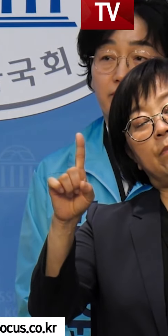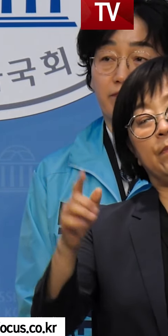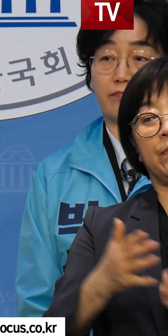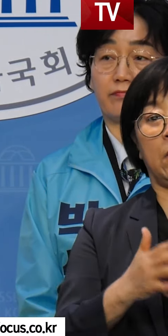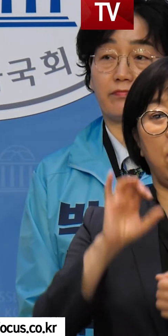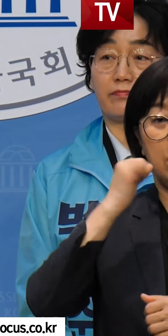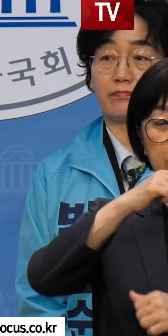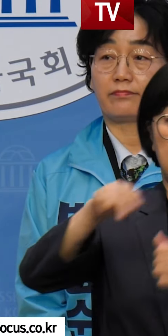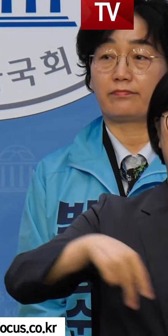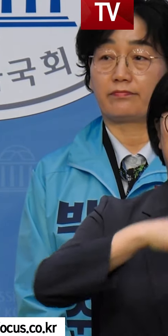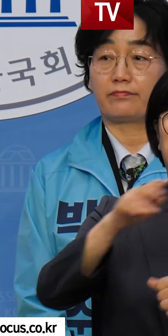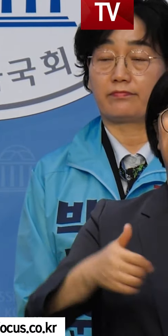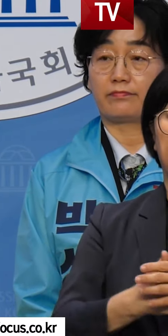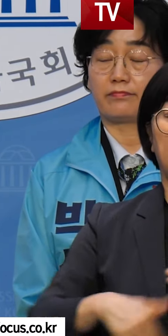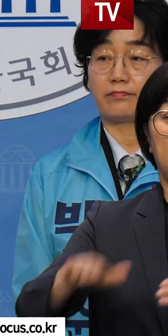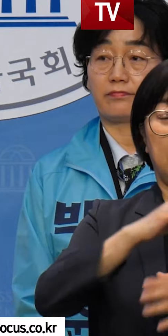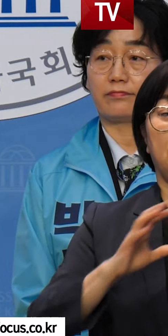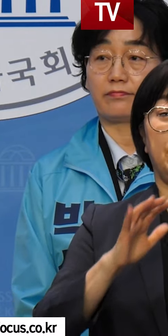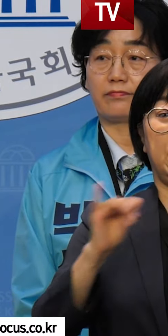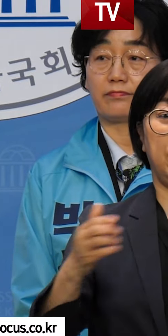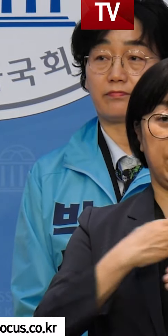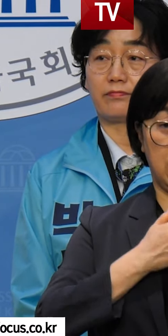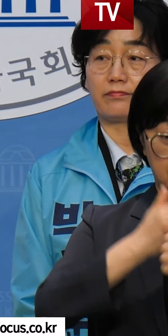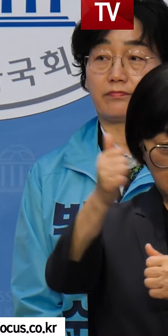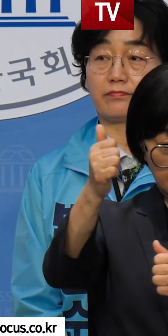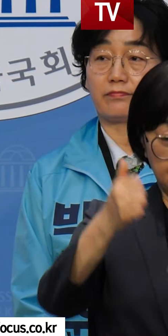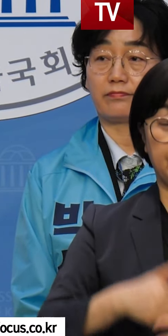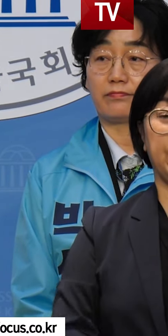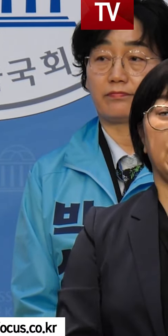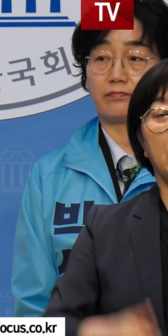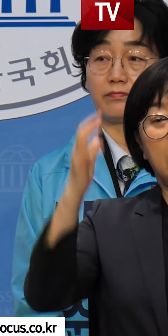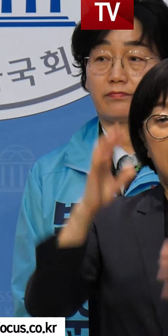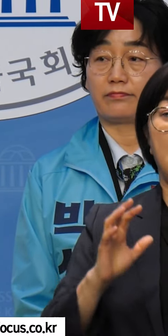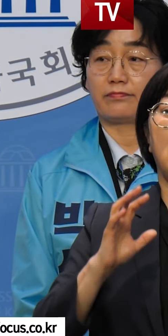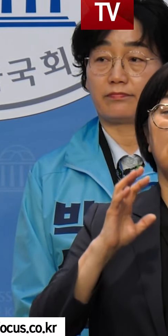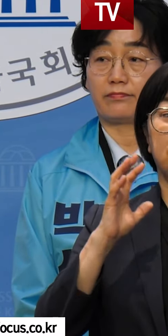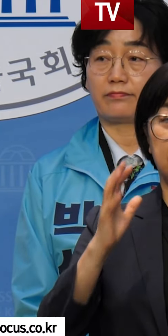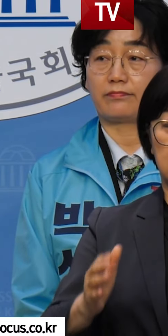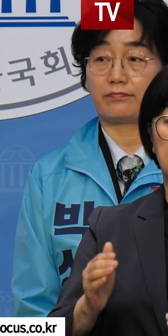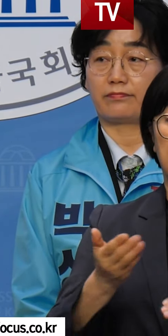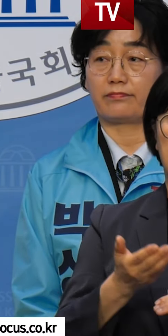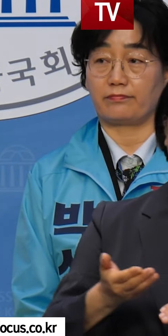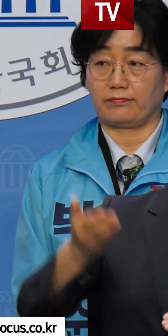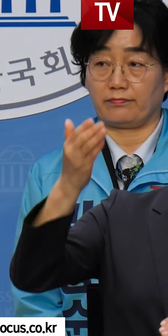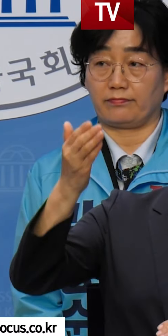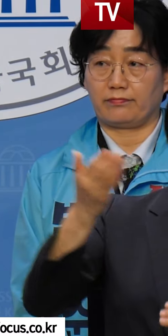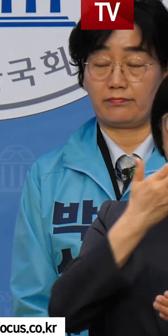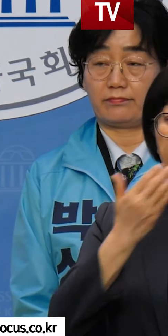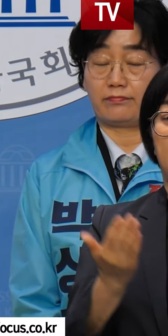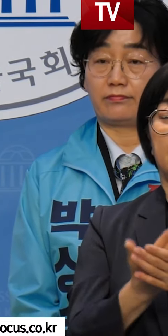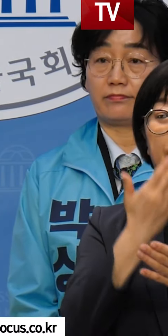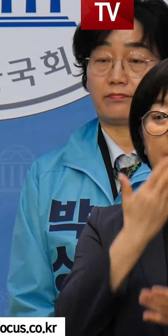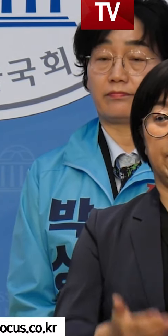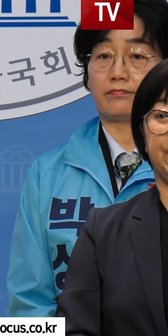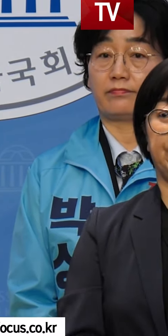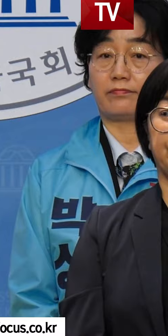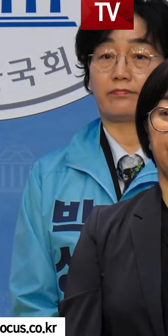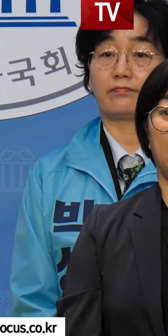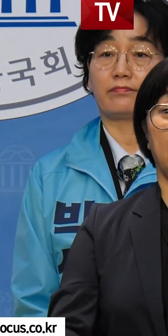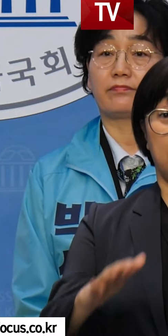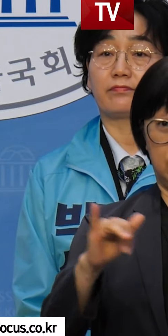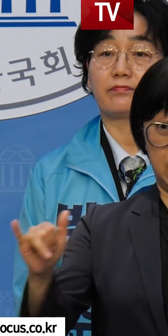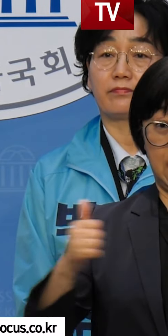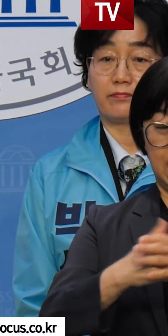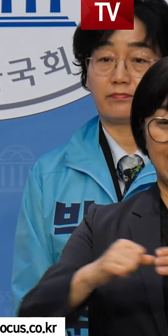그 어떤 어려운 상황에서도 우리 국민은 위기를 극복하고 대한민국을 한 단계 더 발전시켜 왔습니다.